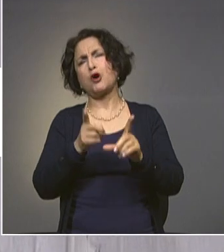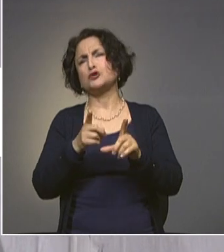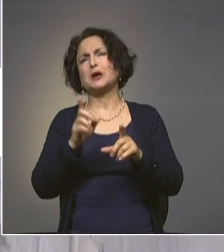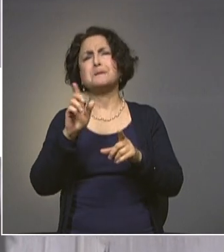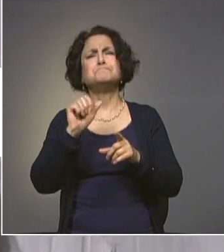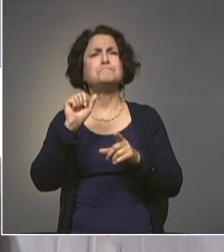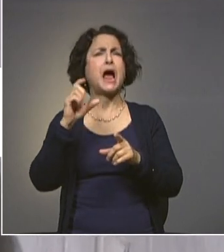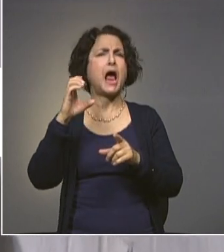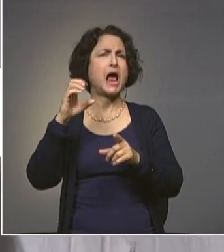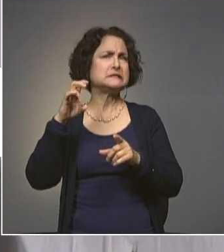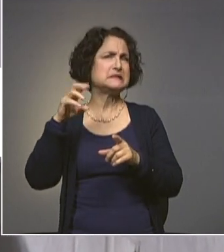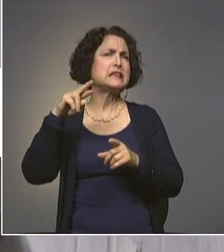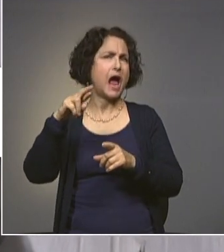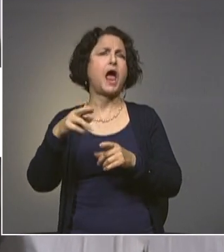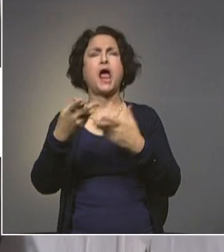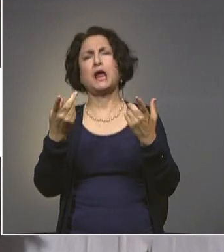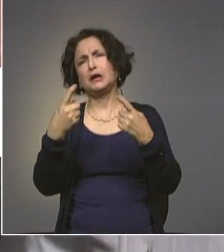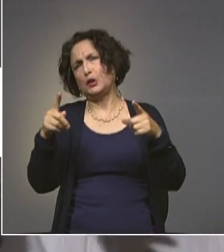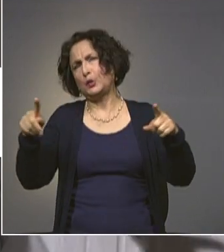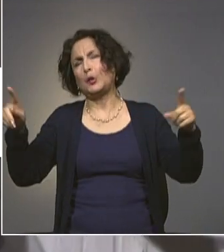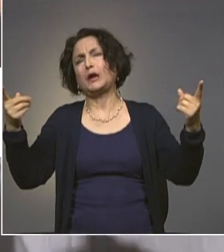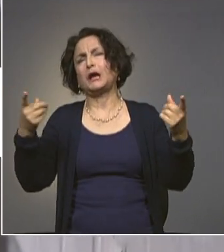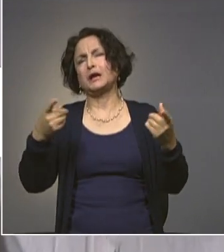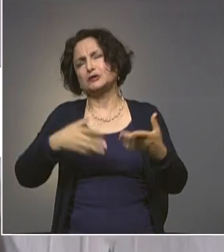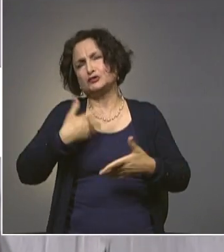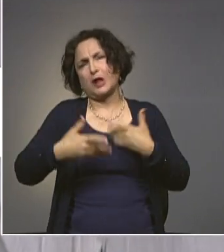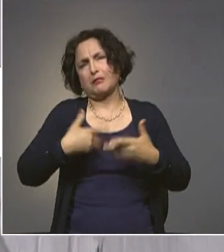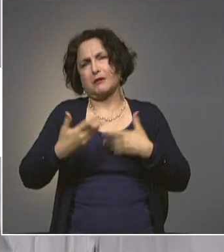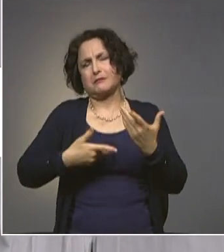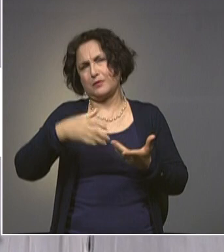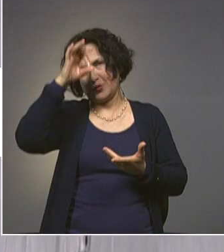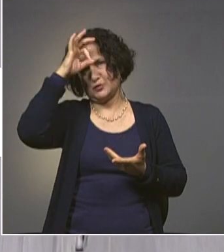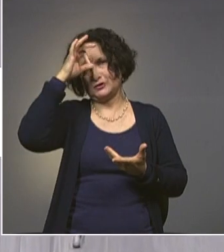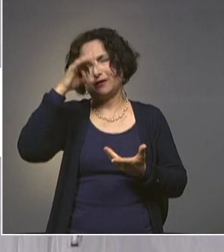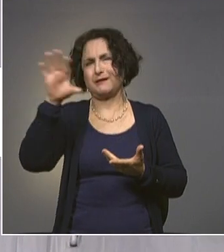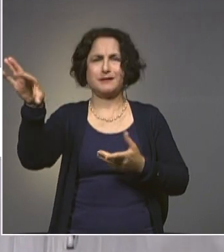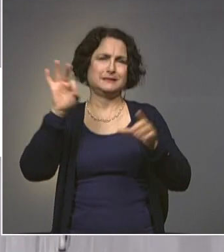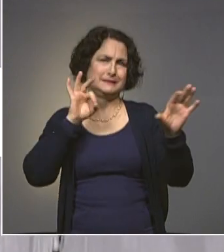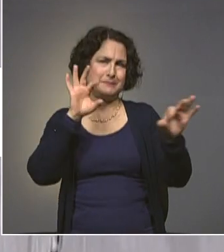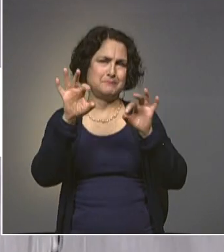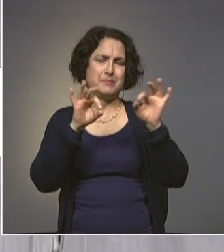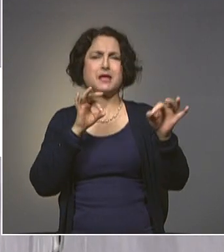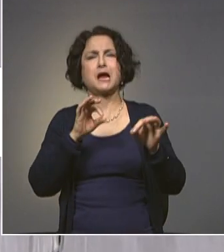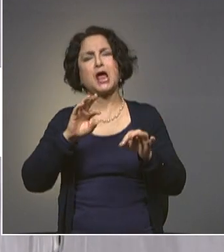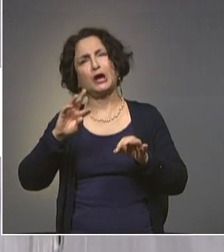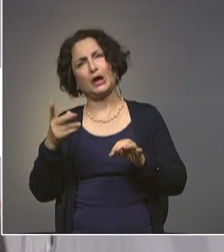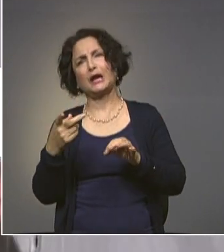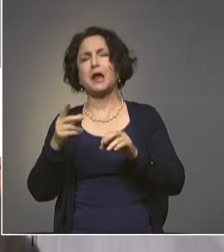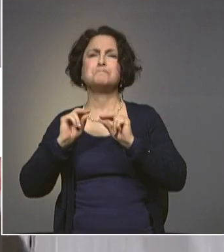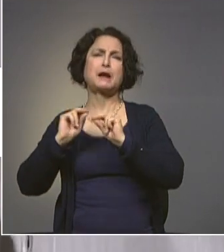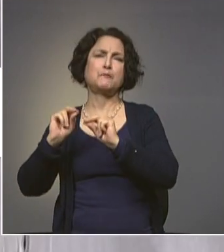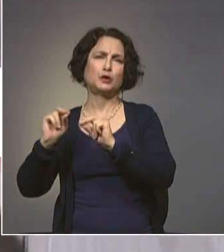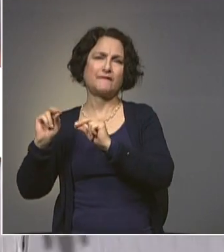че спрямо желанията на самият ученик, може би, и желанието на техният преподавател, те